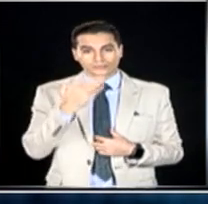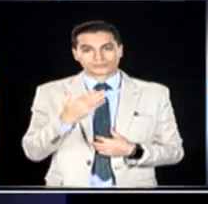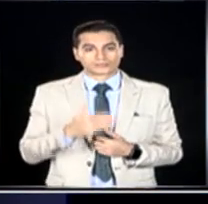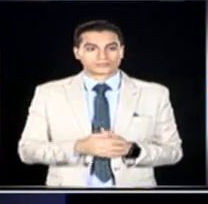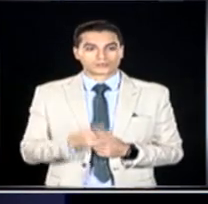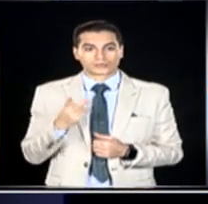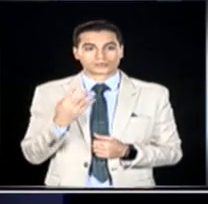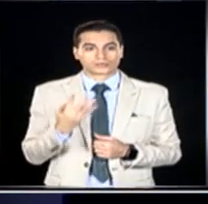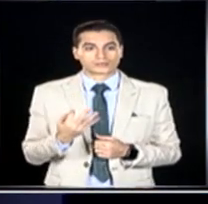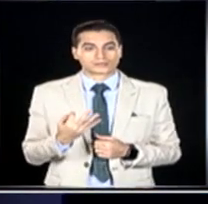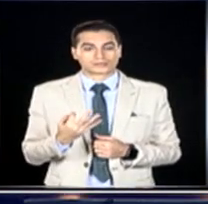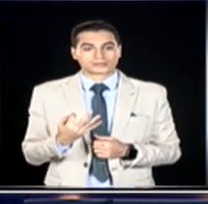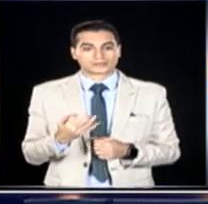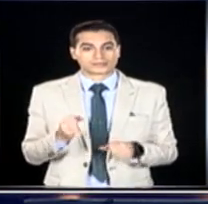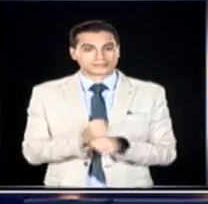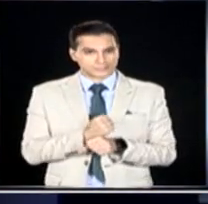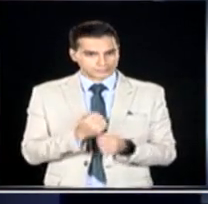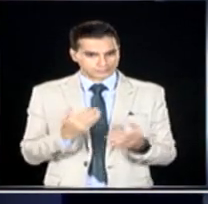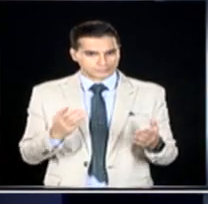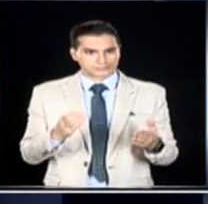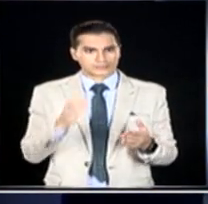اثنين وثلاثين. إجابة صحيحة.